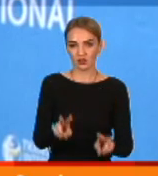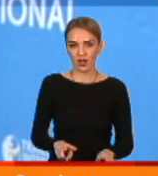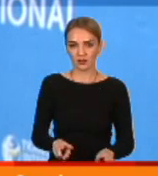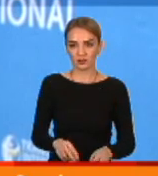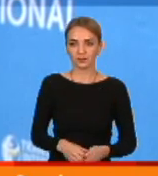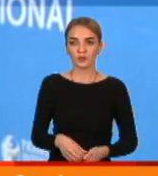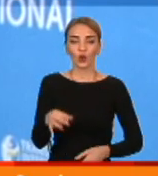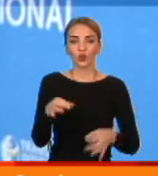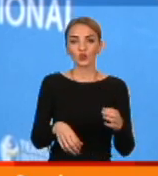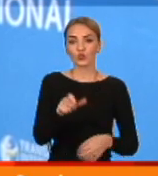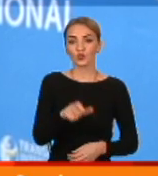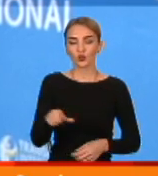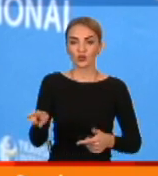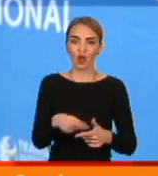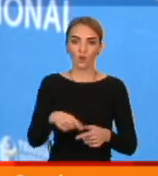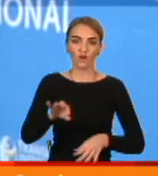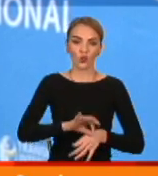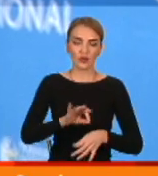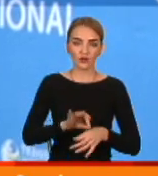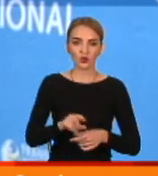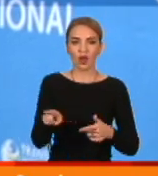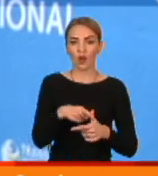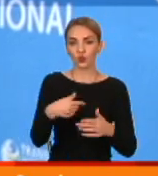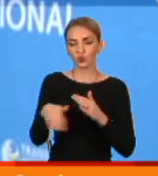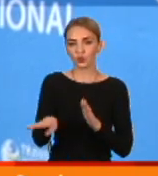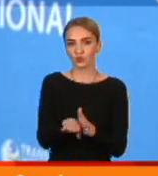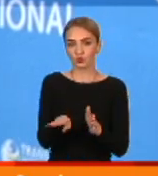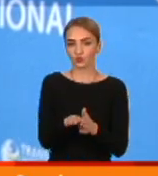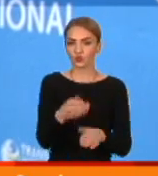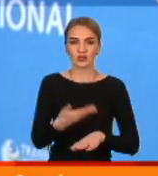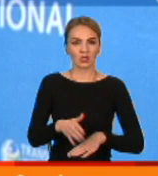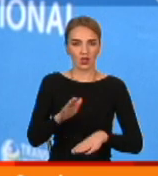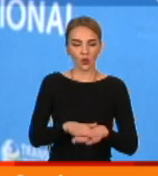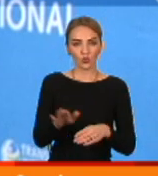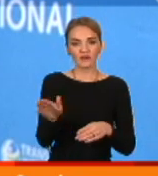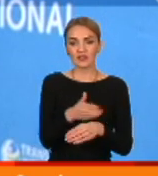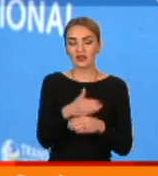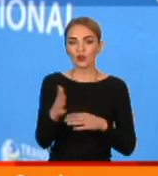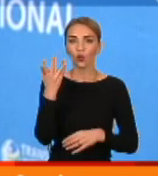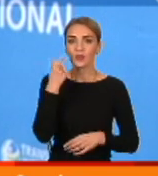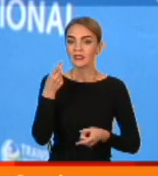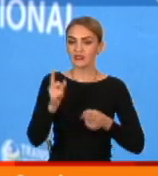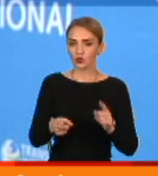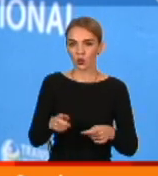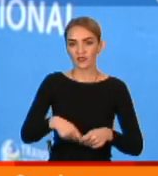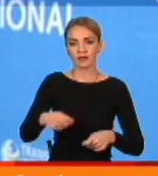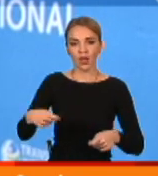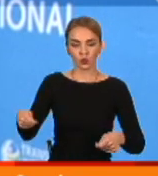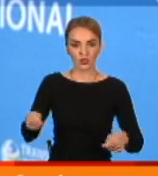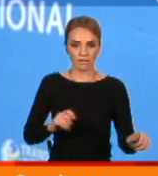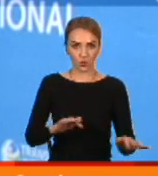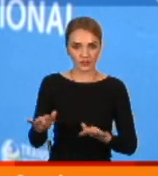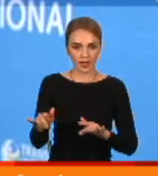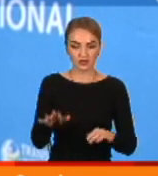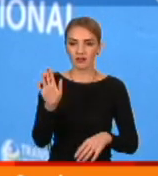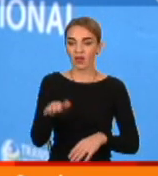Судді, вони або хворіють, або ведуть у відпустку. І досить складно відділити, коли дійсно затягується процес,